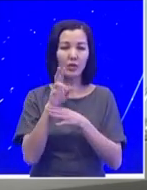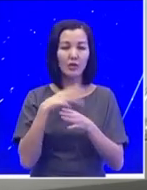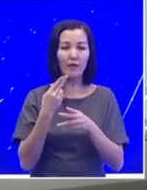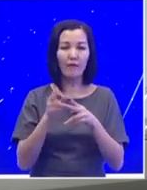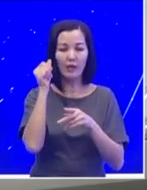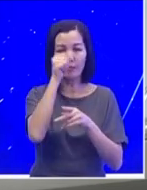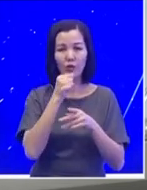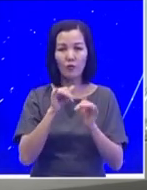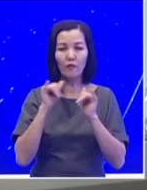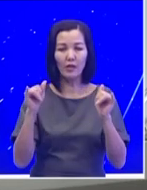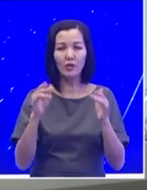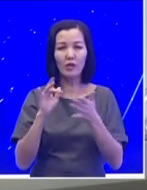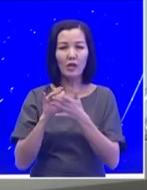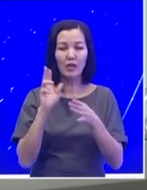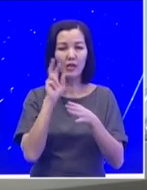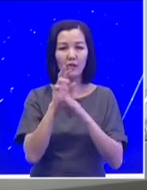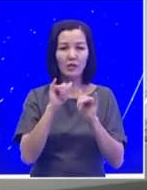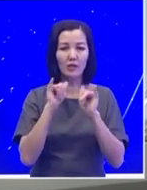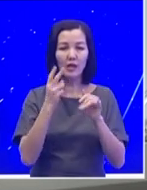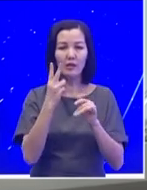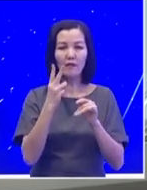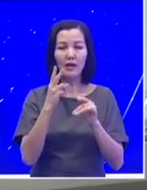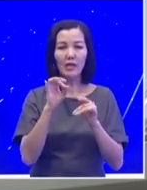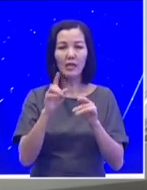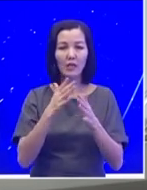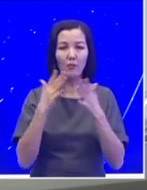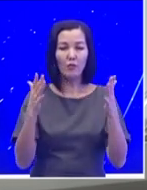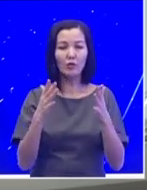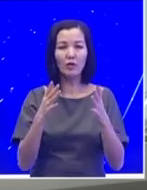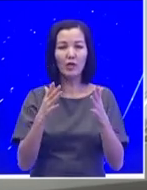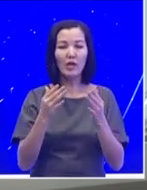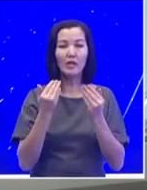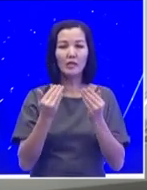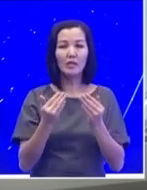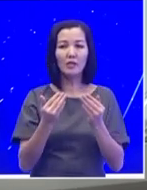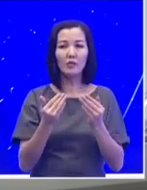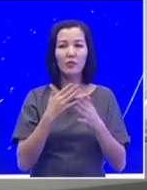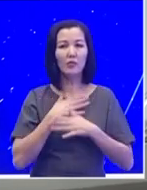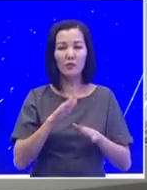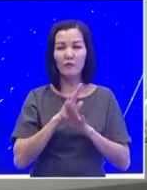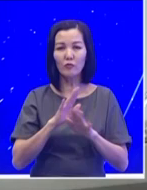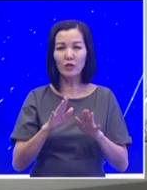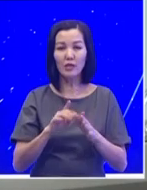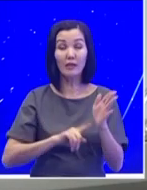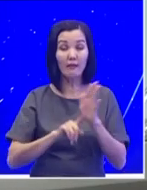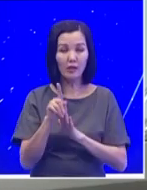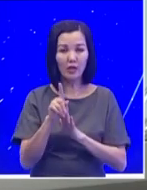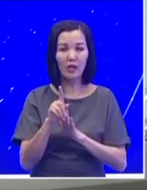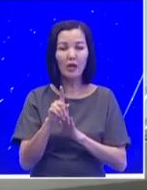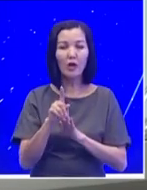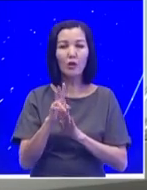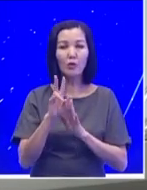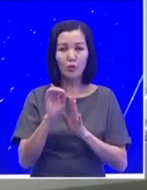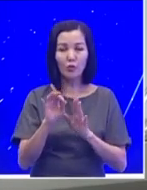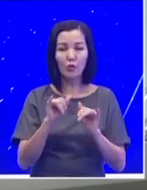мы намерены увеличить число посетителей в 2 раза. Мы понимаем, что цифры, мягко говоря, не внушают, но это только начало. Нужно